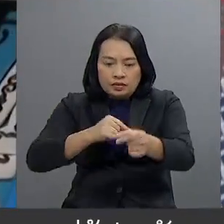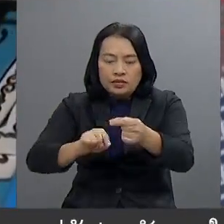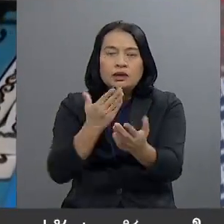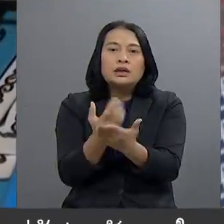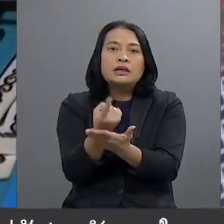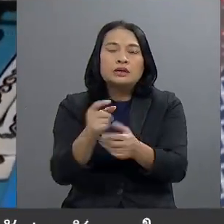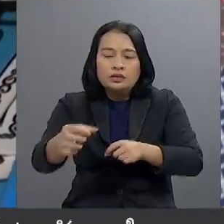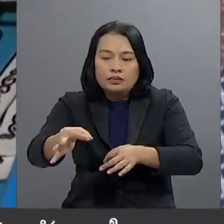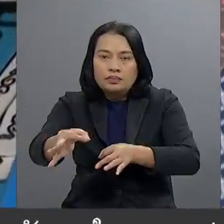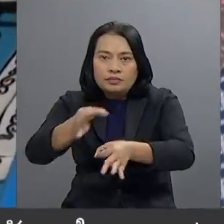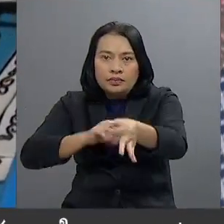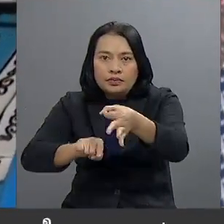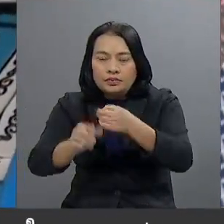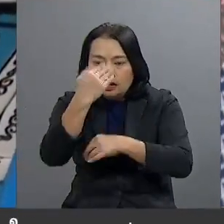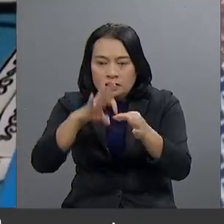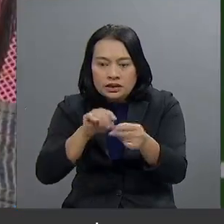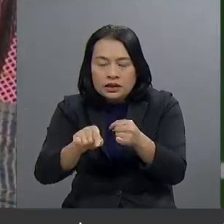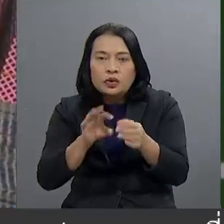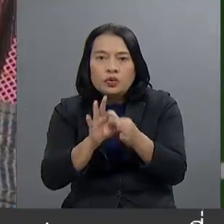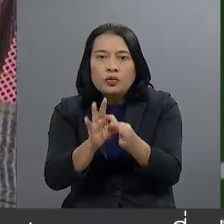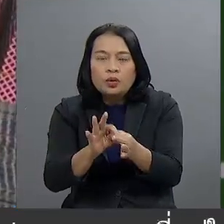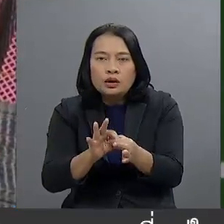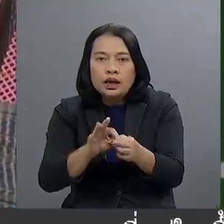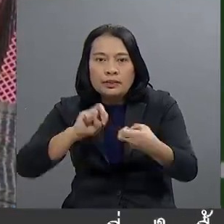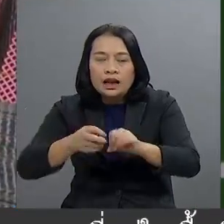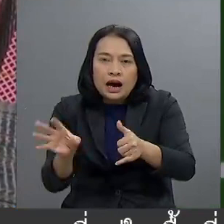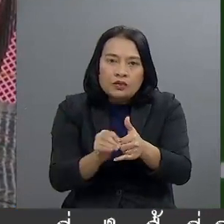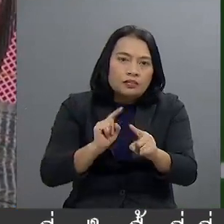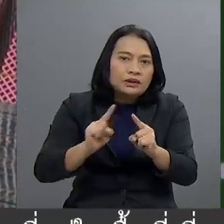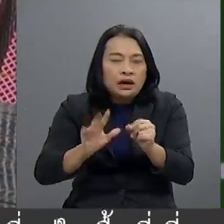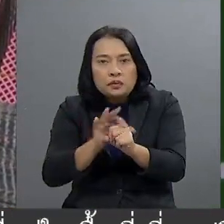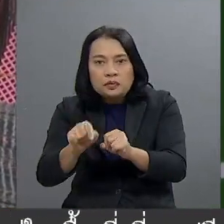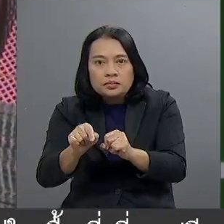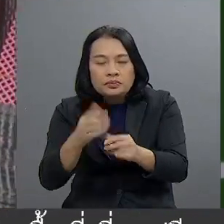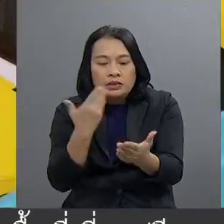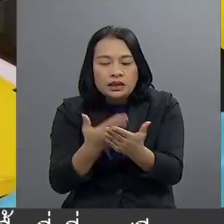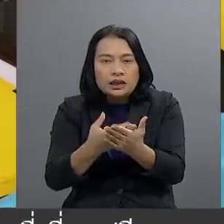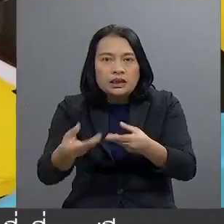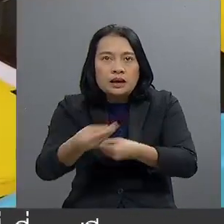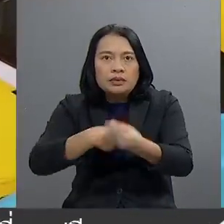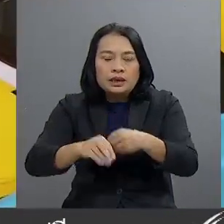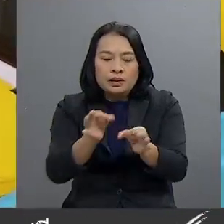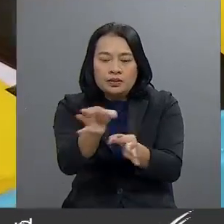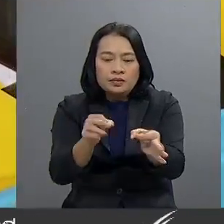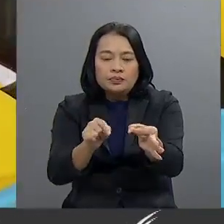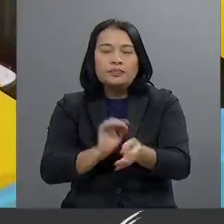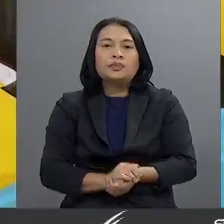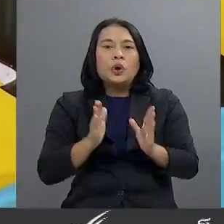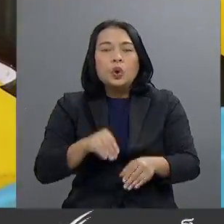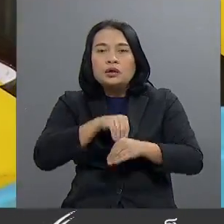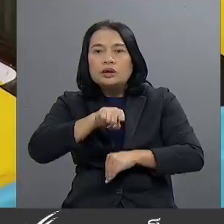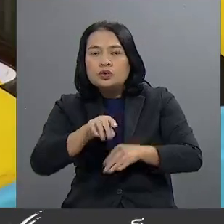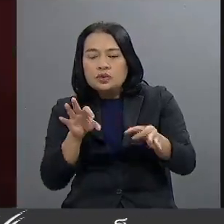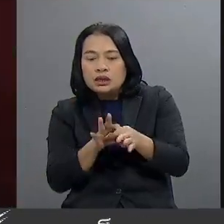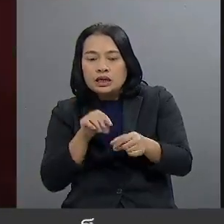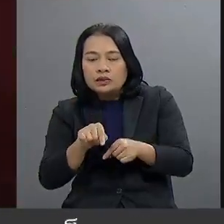งินจะทำให้ติดเชื้อโควิด-19 จากการสัมผัสโดยข้อมูลตำรวจมีข้อมูลเจ้ามือและผู้อยู่เบื้องหลังและอยู่ระหว่างการขย